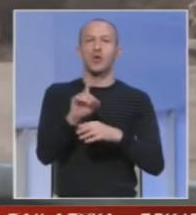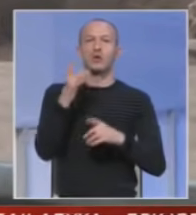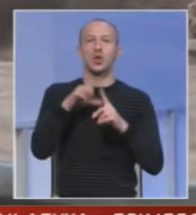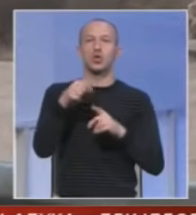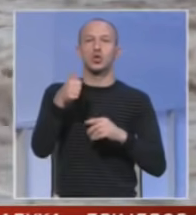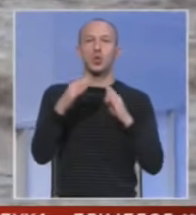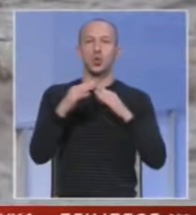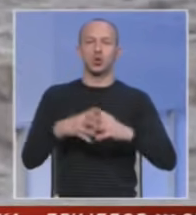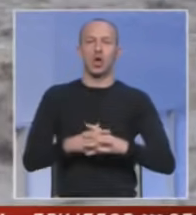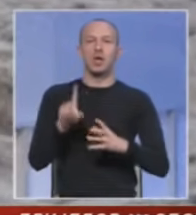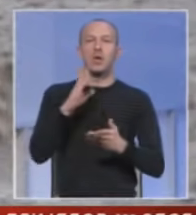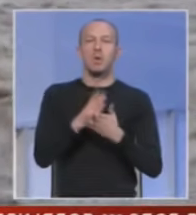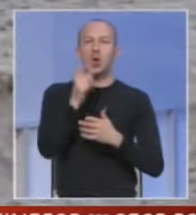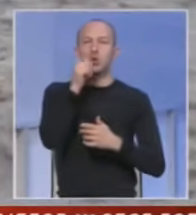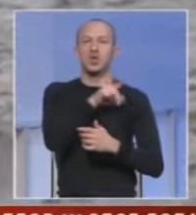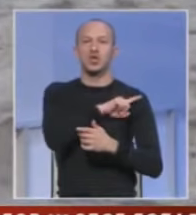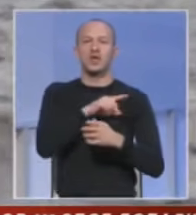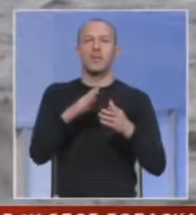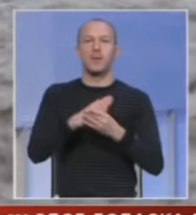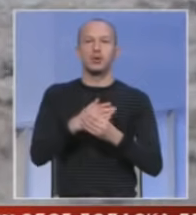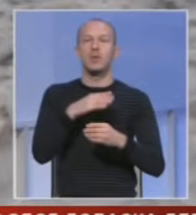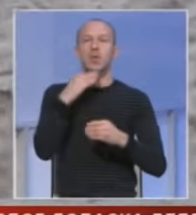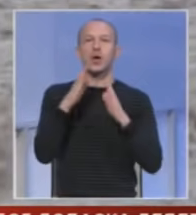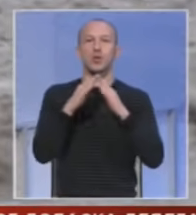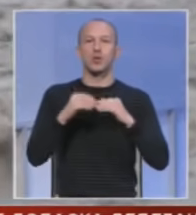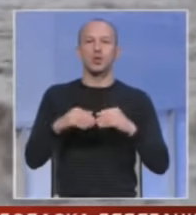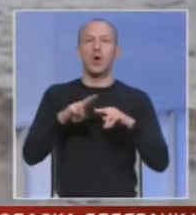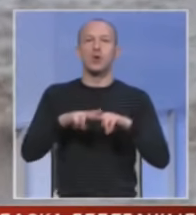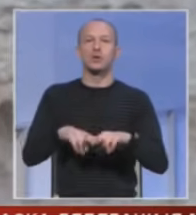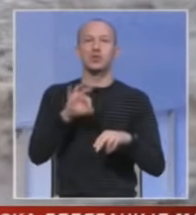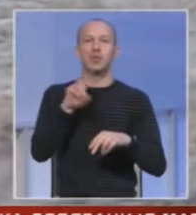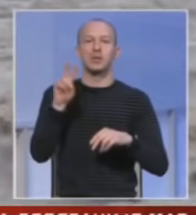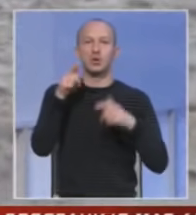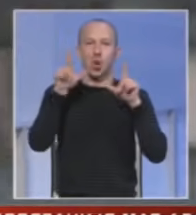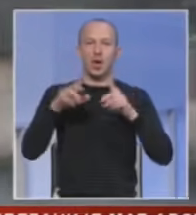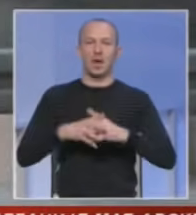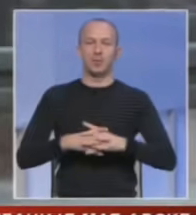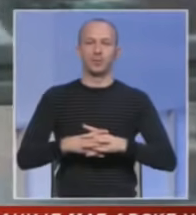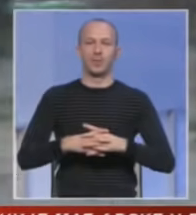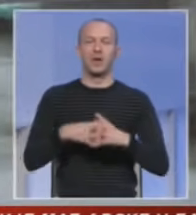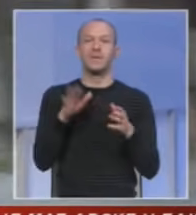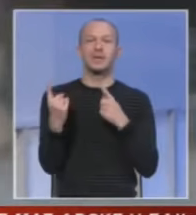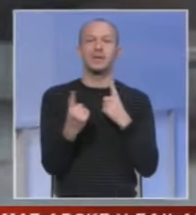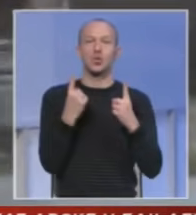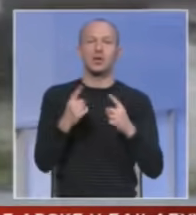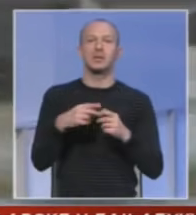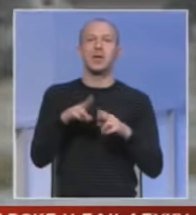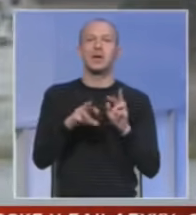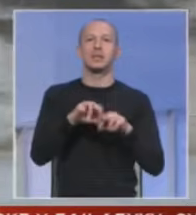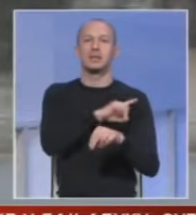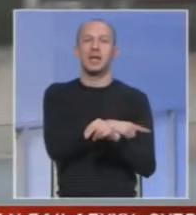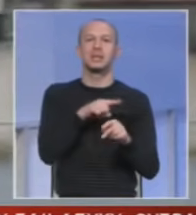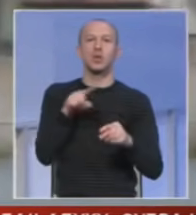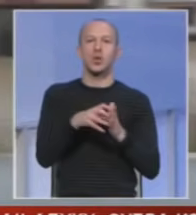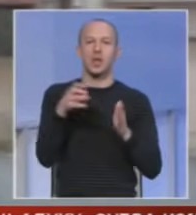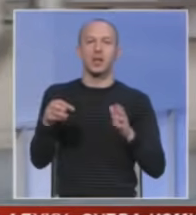od 100 kuća, nije bilo ljudskih žrtava, međutim mnoga domaćinstva ostala su bez stoke. Vanredna situacija je na snazi do